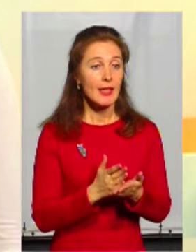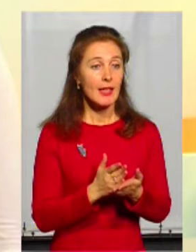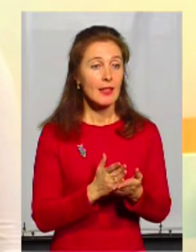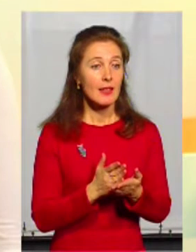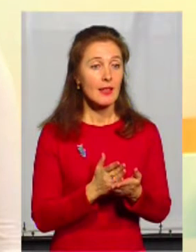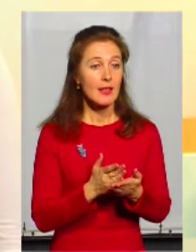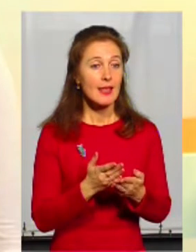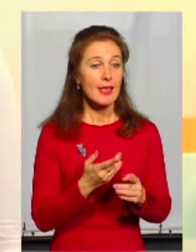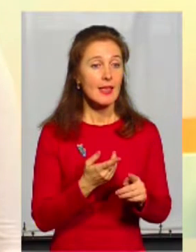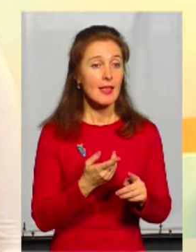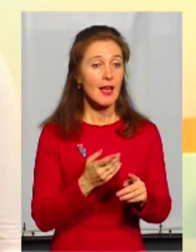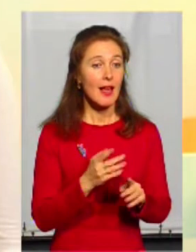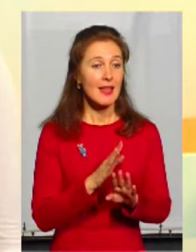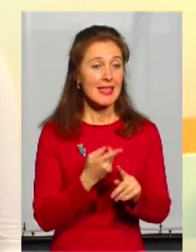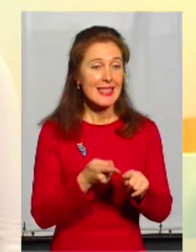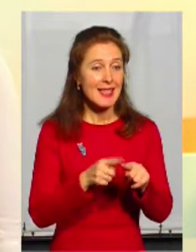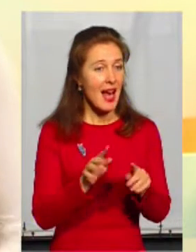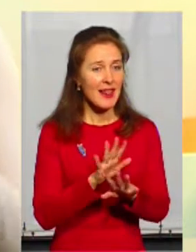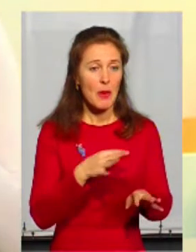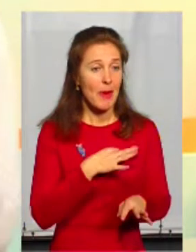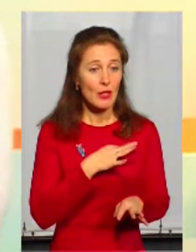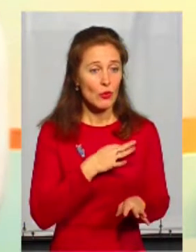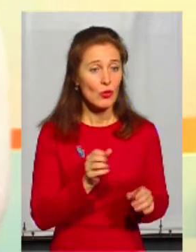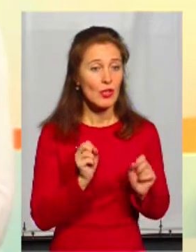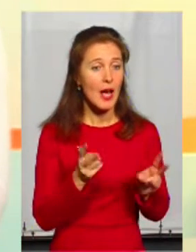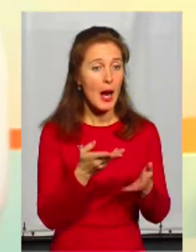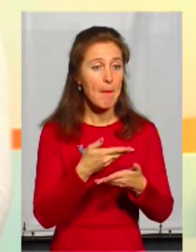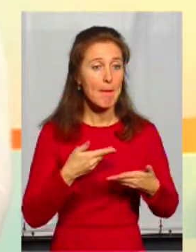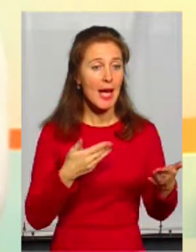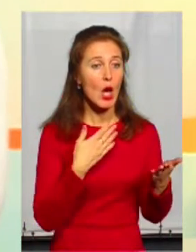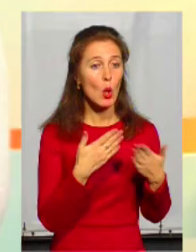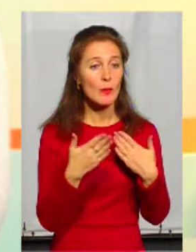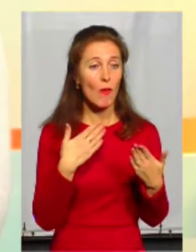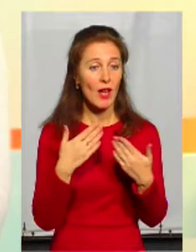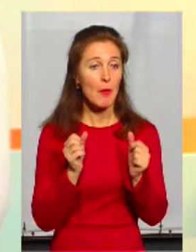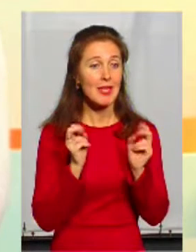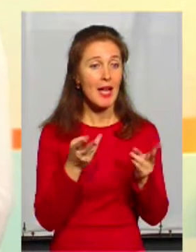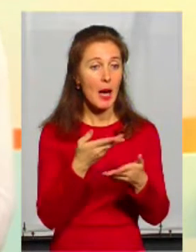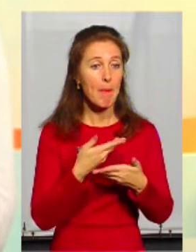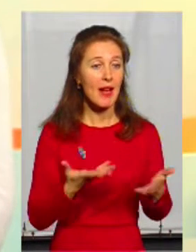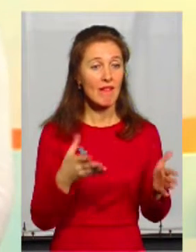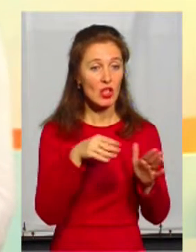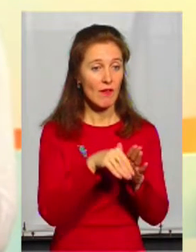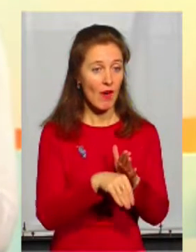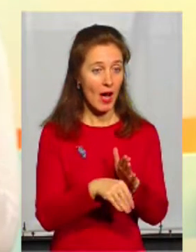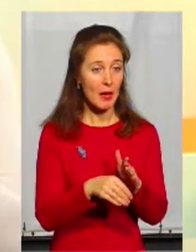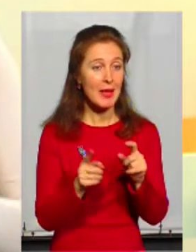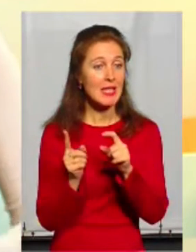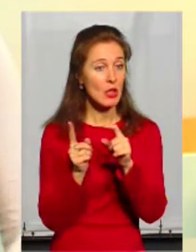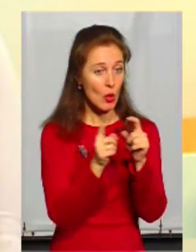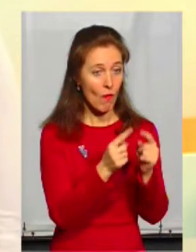І ця небайдужість, як ми розмовляємо, як ми вживаємо певні